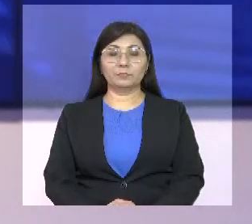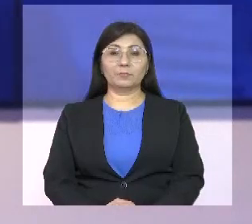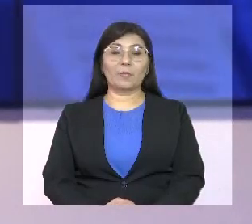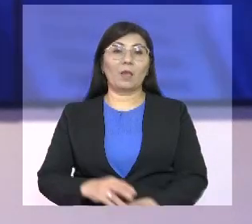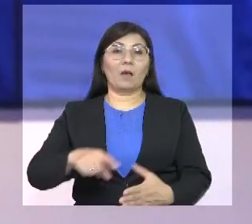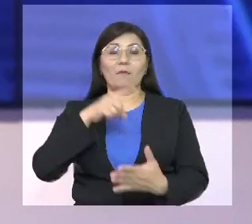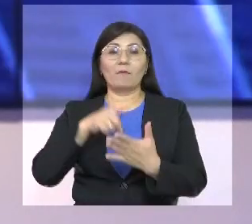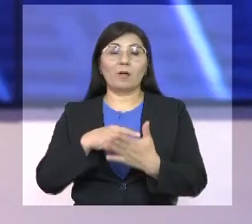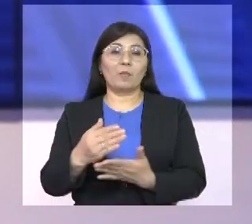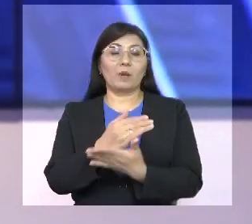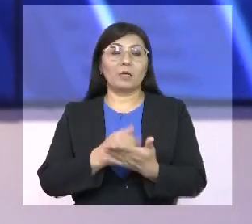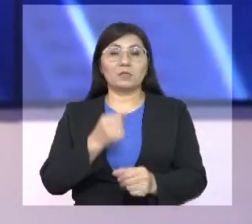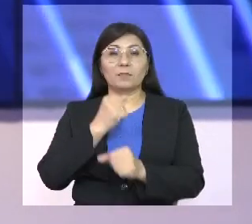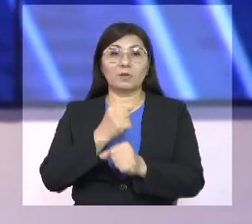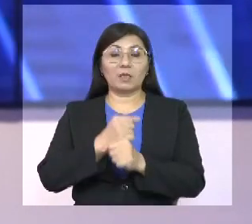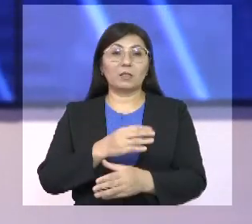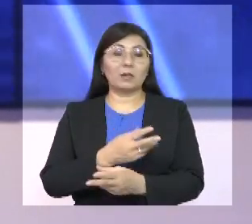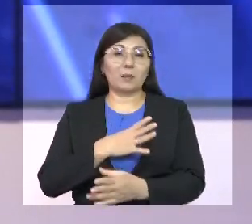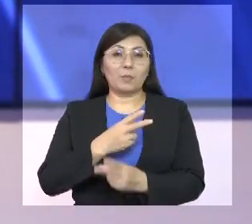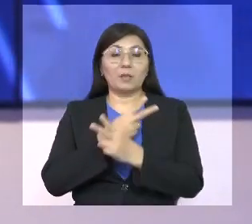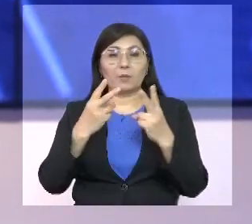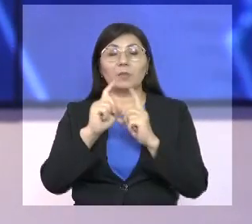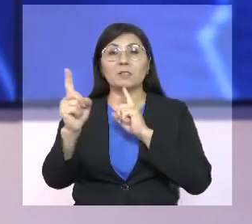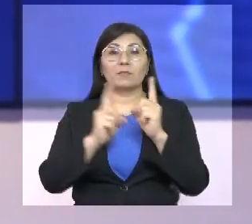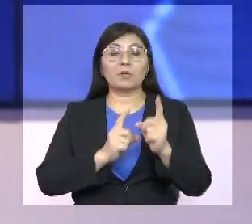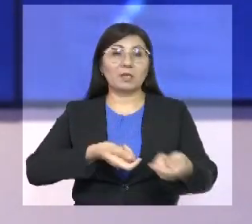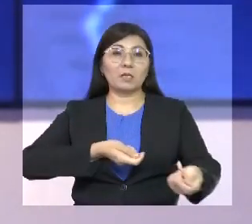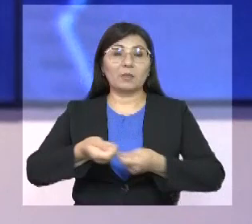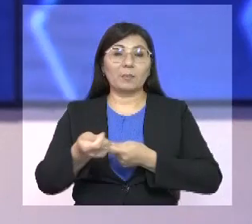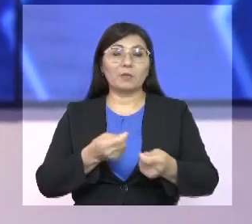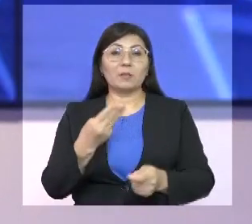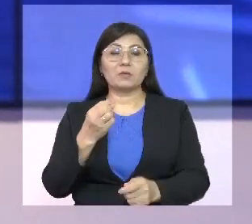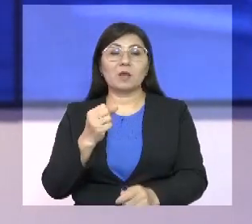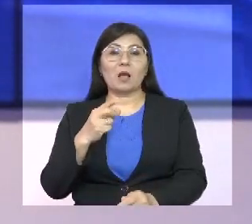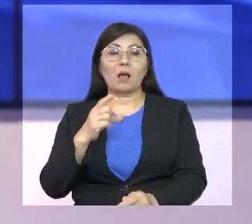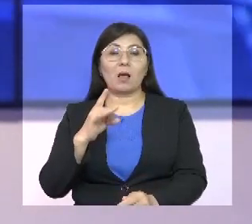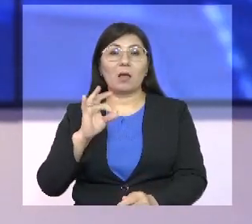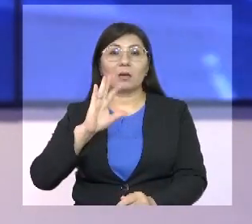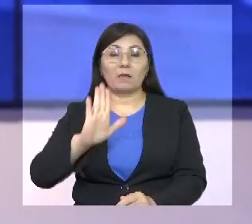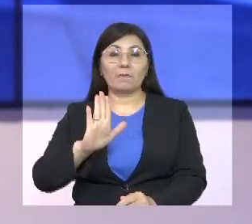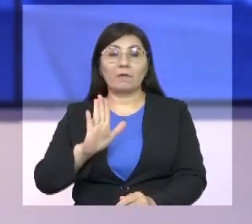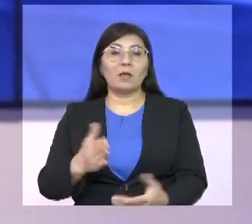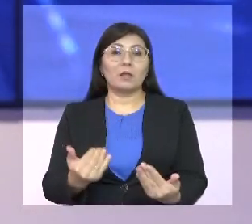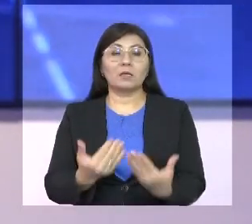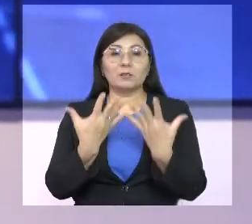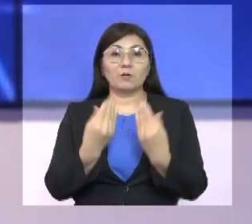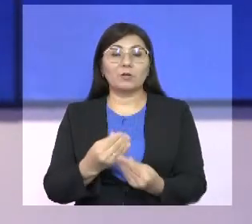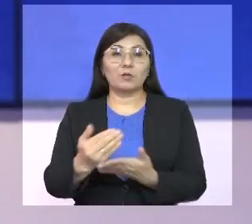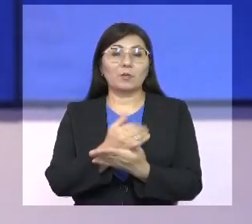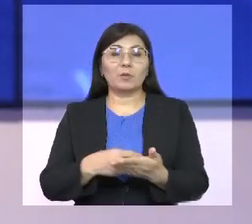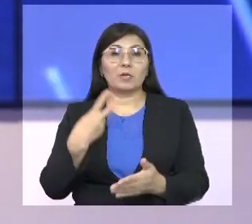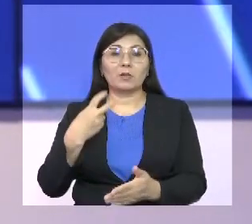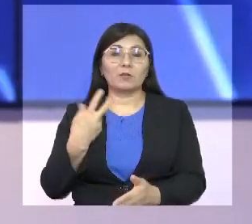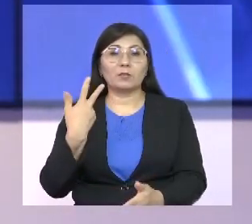актуальные вопросы уборочной компании Были рассмотрены на совещании под председательством Акима области асхата шахарова на сегодня убрано около